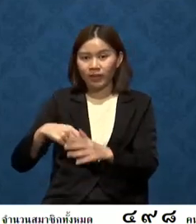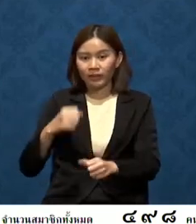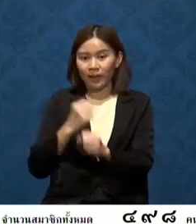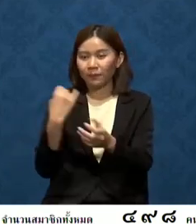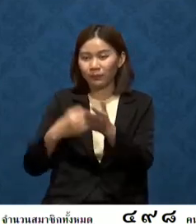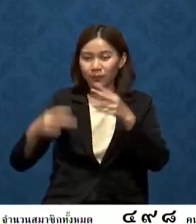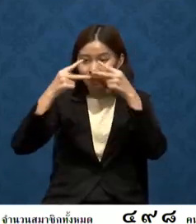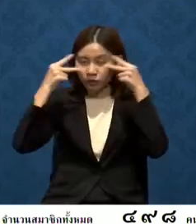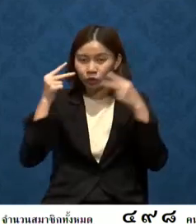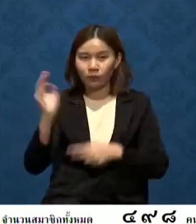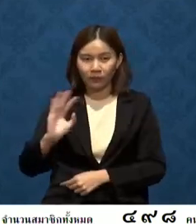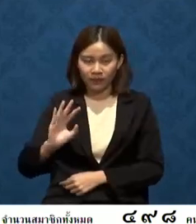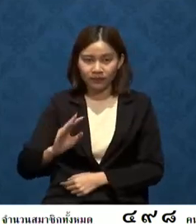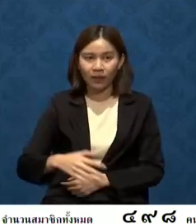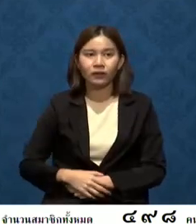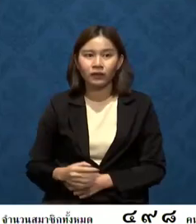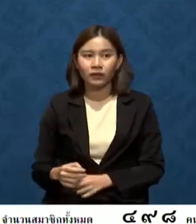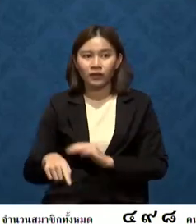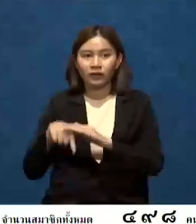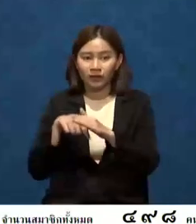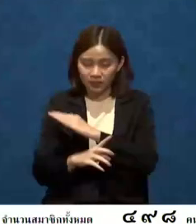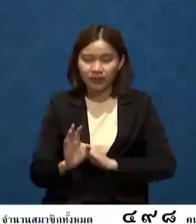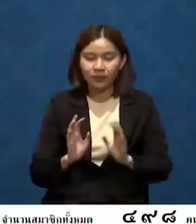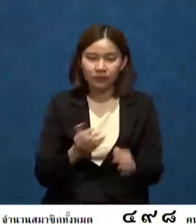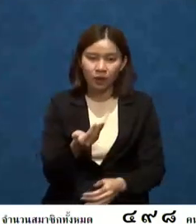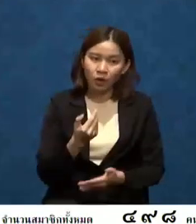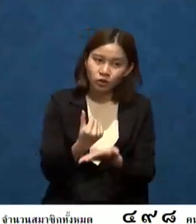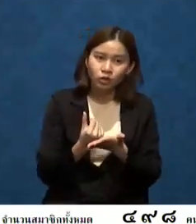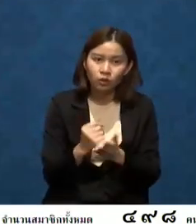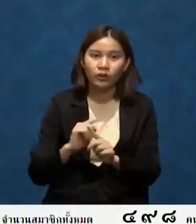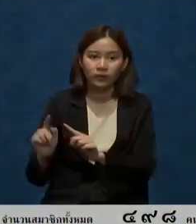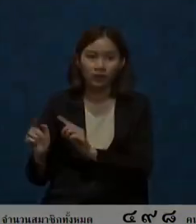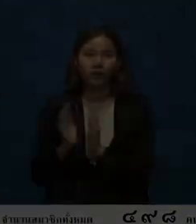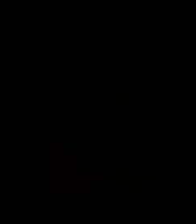นะครับเขาหนีร้อนมาเพิ่งเย็นขอขอบคุณครับท่านประธานครับ ครับขอบคุณครับ